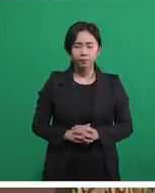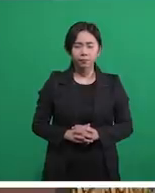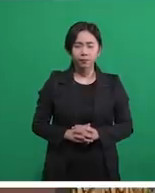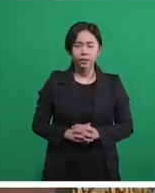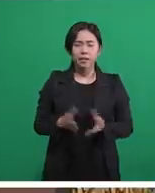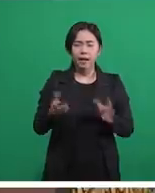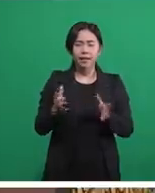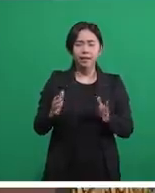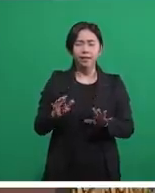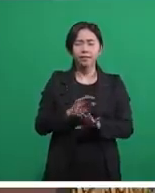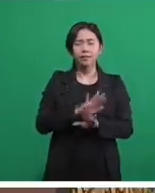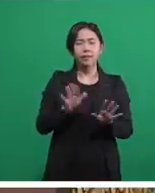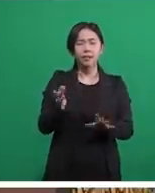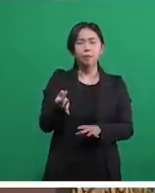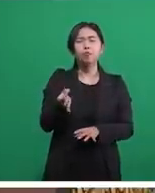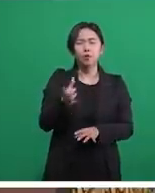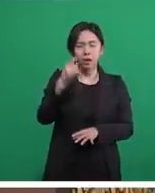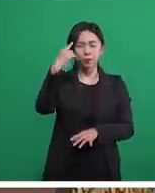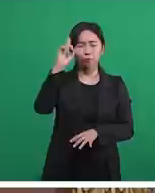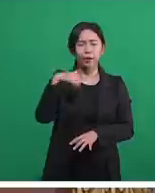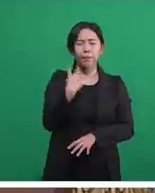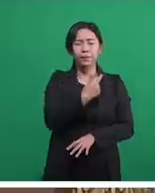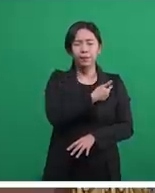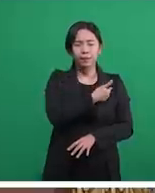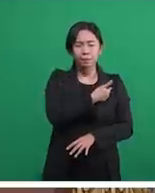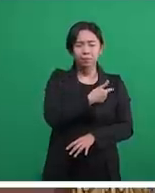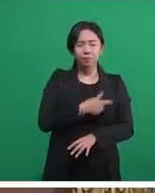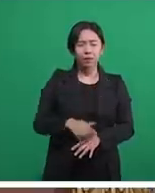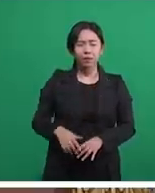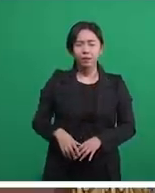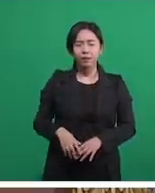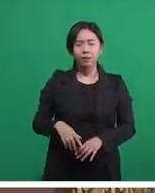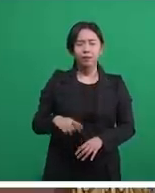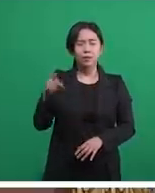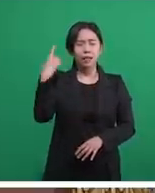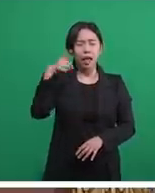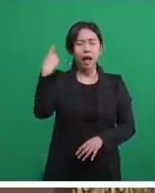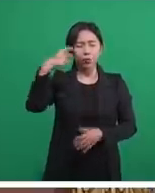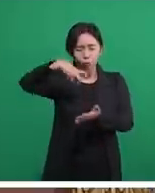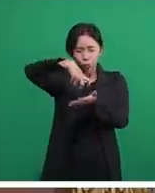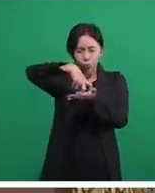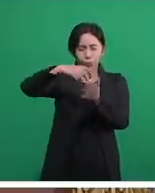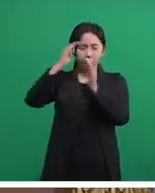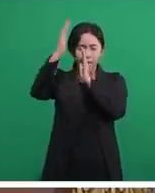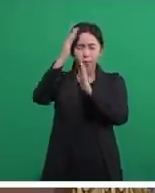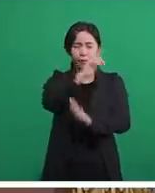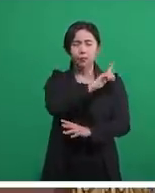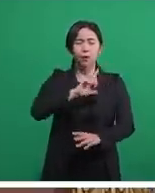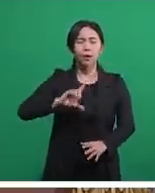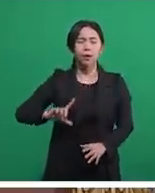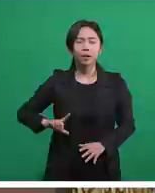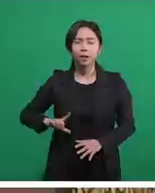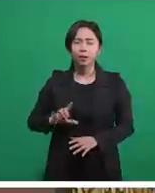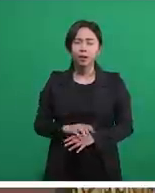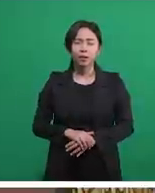Terkadang tidak mudah bagi kami, ya Allah, untuk selalu menundukkan diri kami di hadapan-Mu.